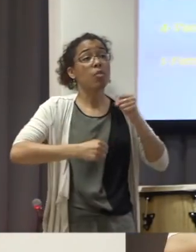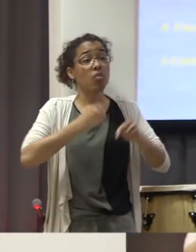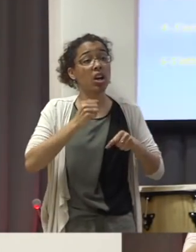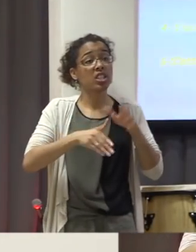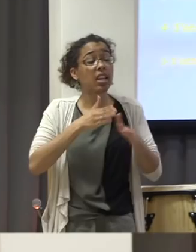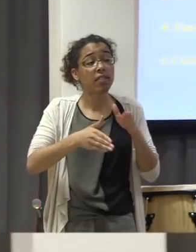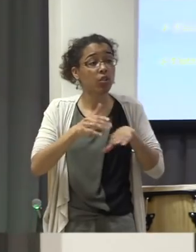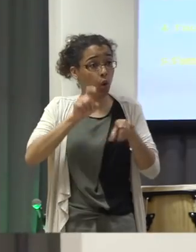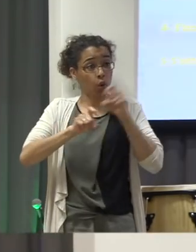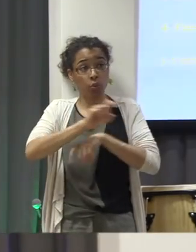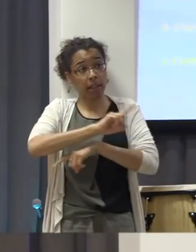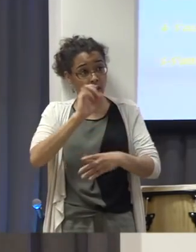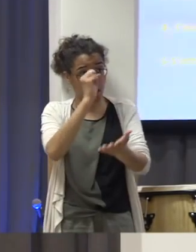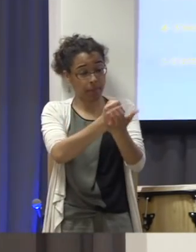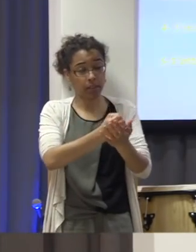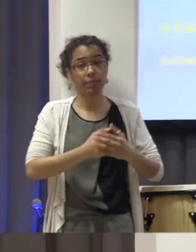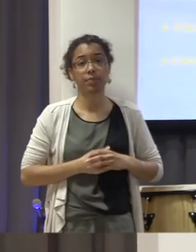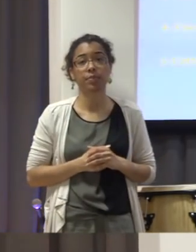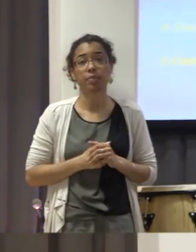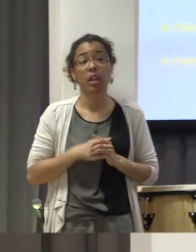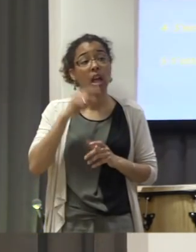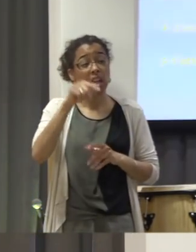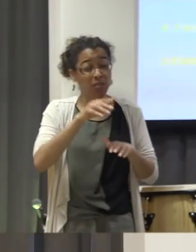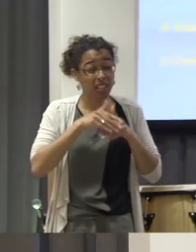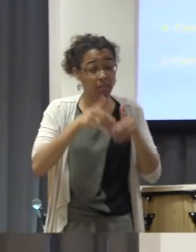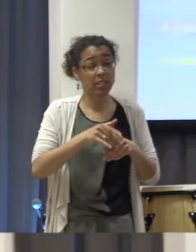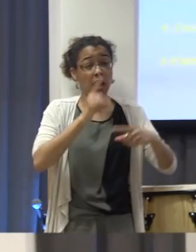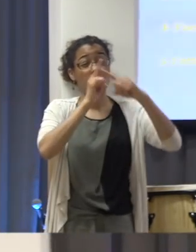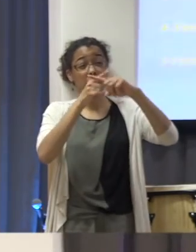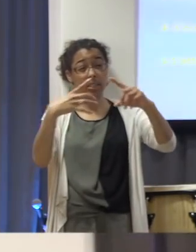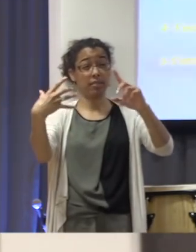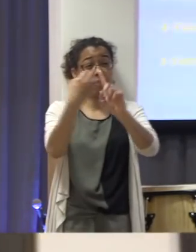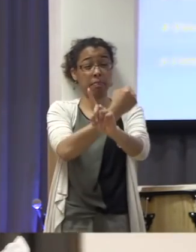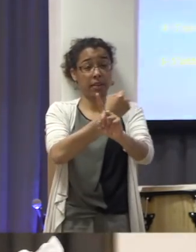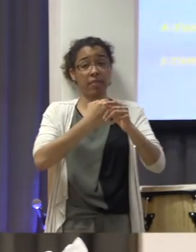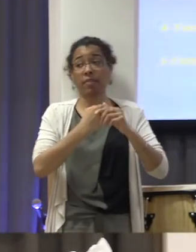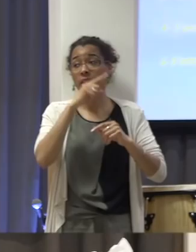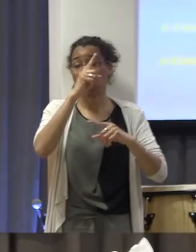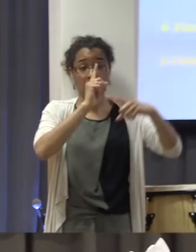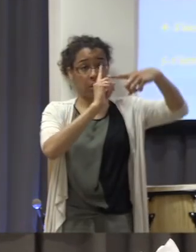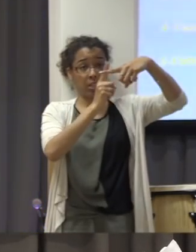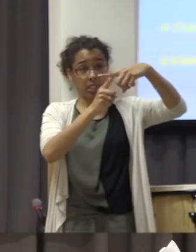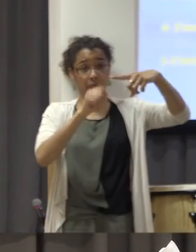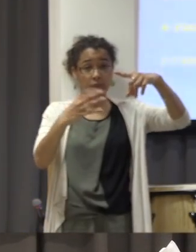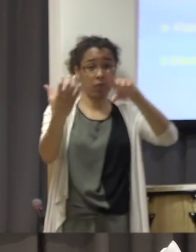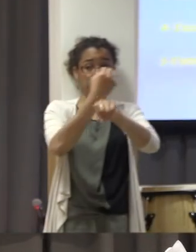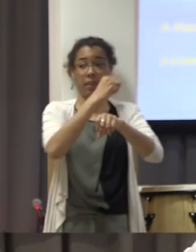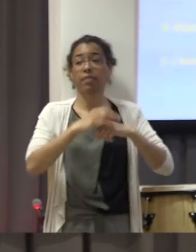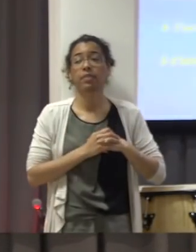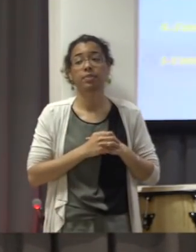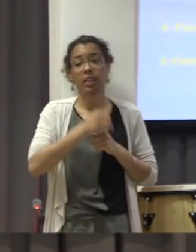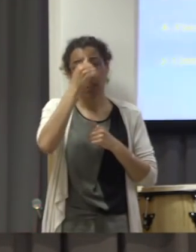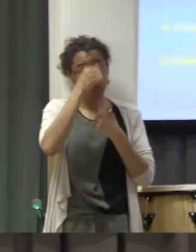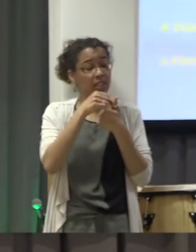Dites Amen. Il faut faire ça. Il faut s'accrocher à son objectif. L'objectif, il faut s'accrocher, bien aimé. Vous savez, le